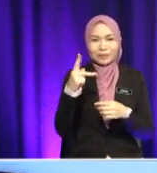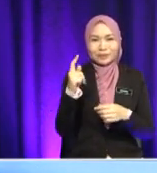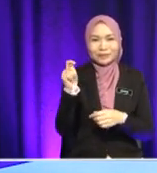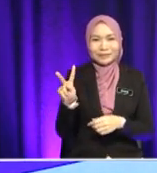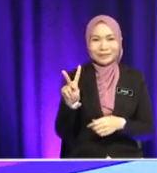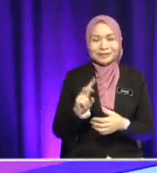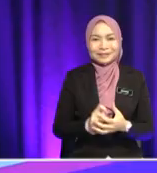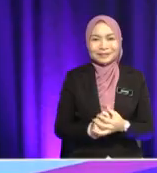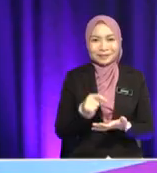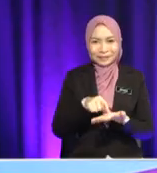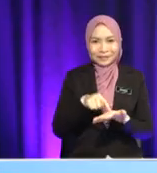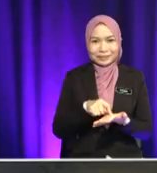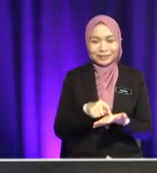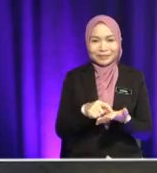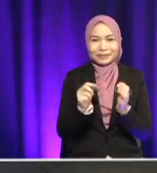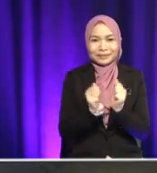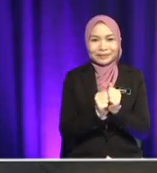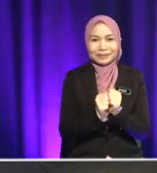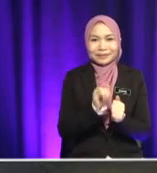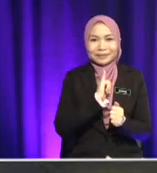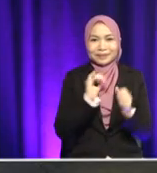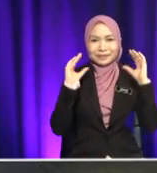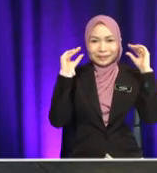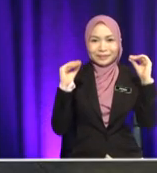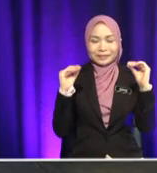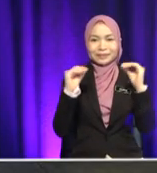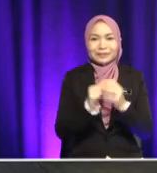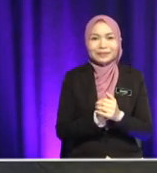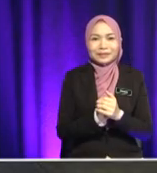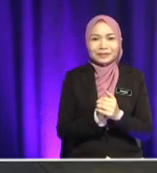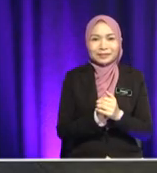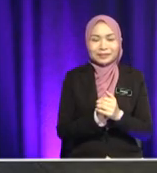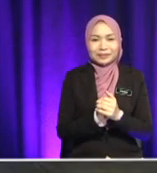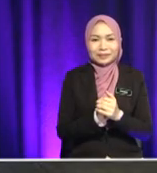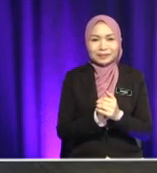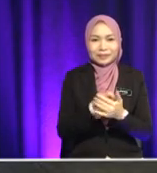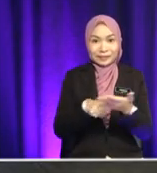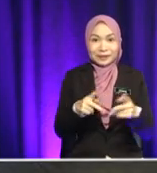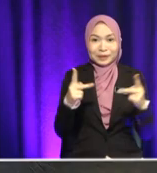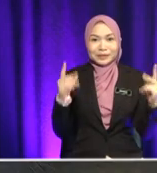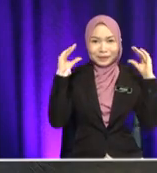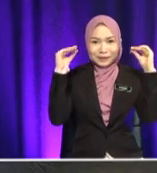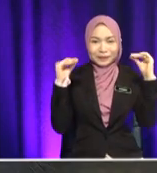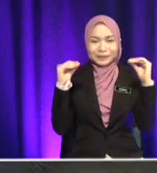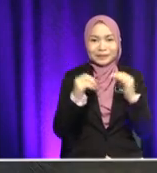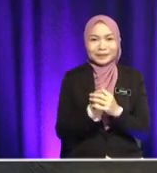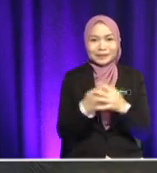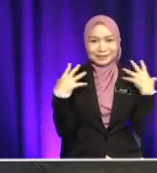dari SMK Puncak Alam 3 selango Assalamualaikum warahmatullahi wabarakatuh